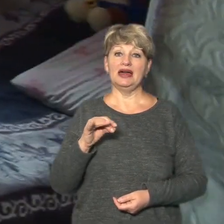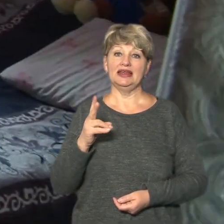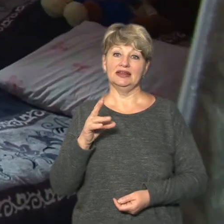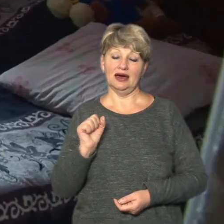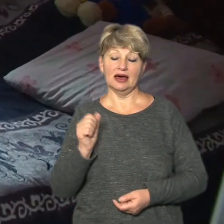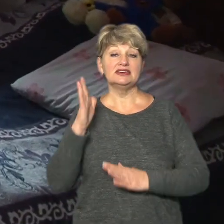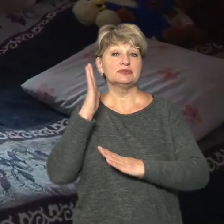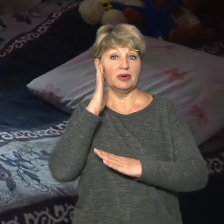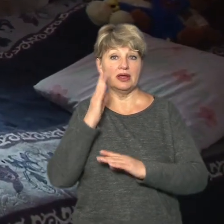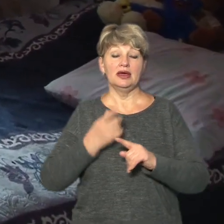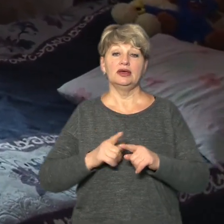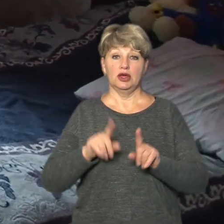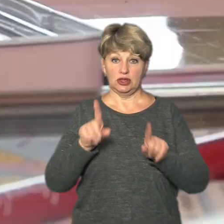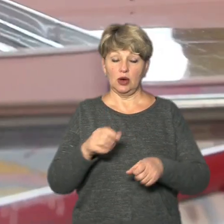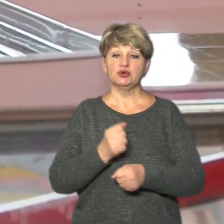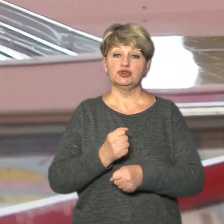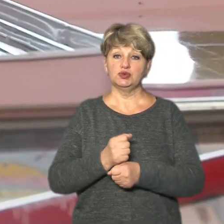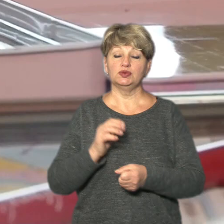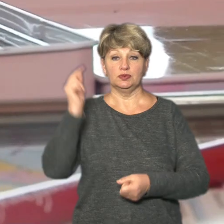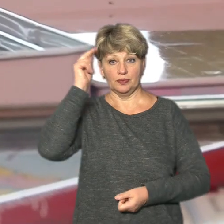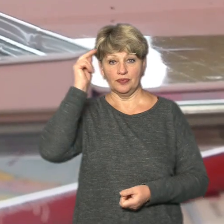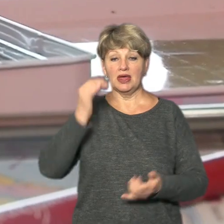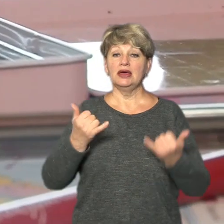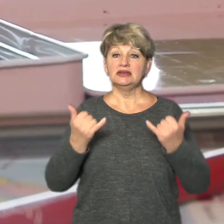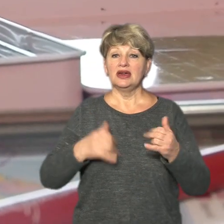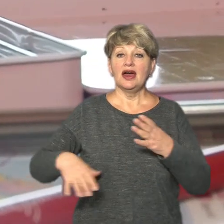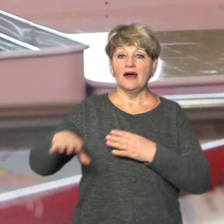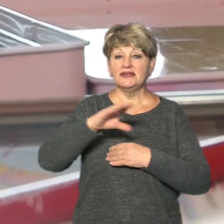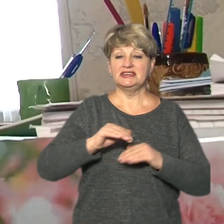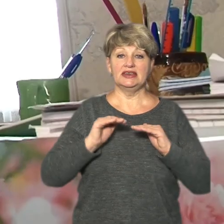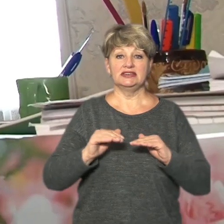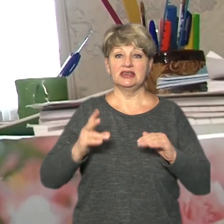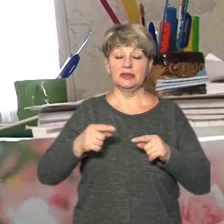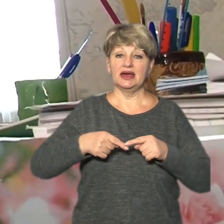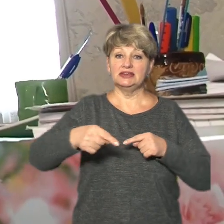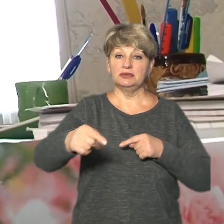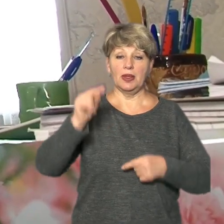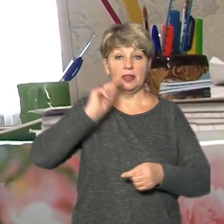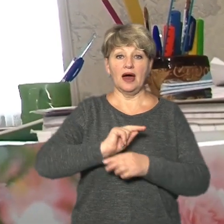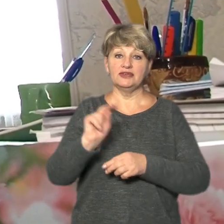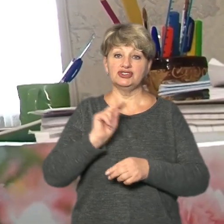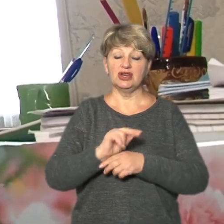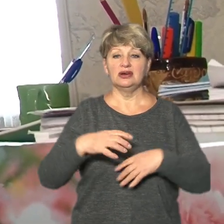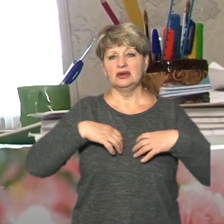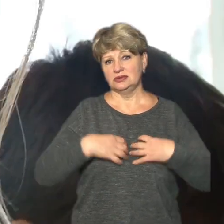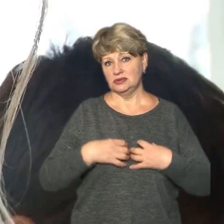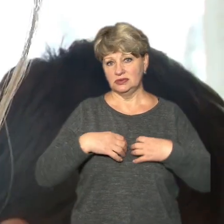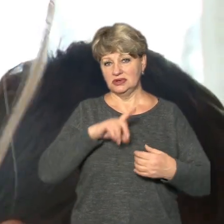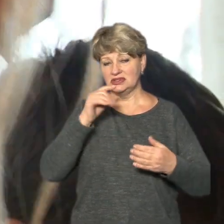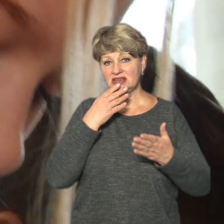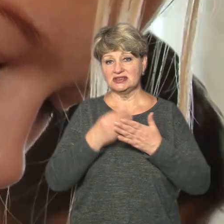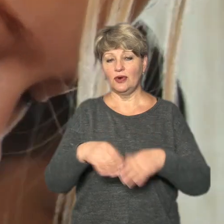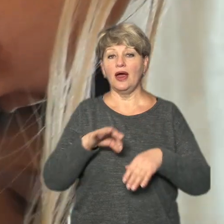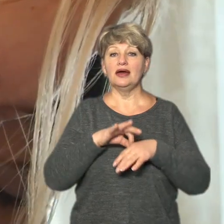сплять так же Ось роблять уроки наразі усі діти на дистанційному навчанні сумує каже за рідною школою Краматорську